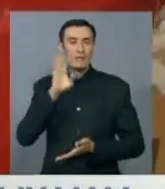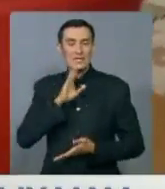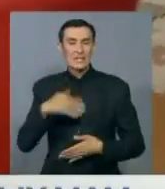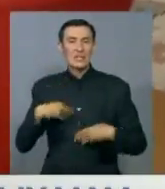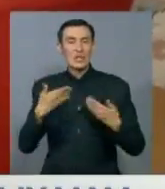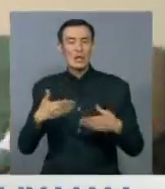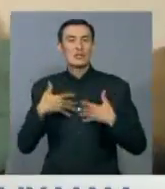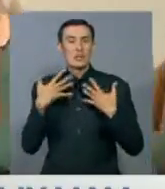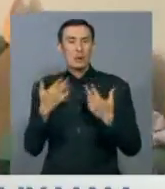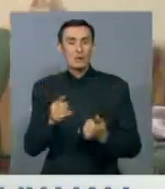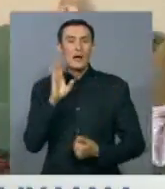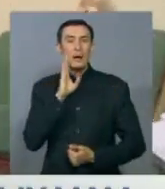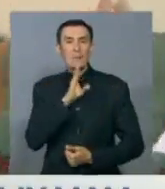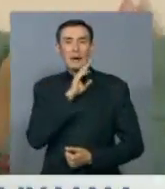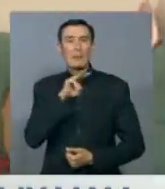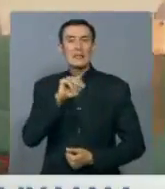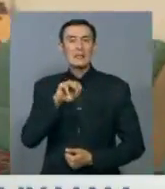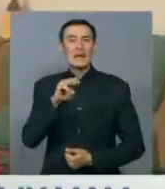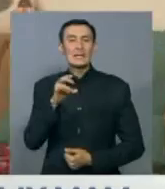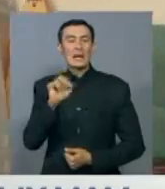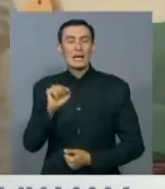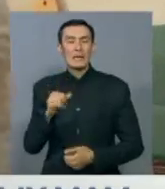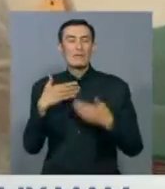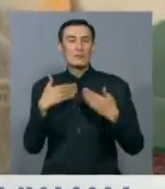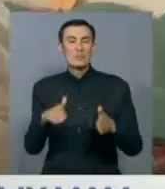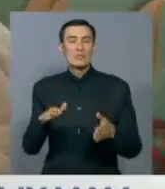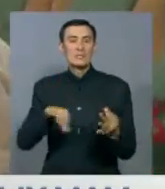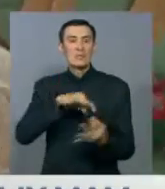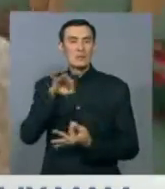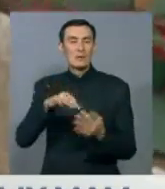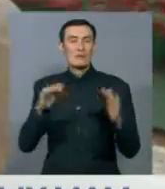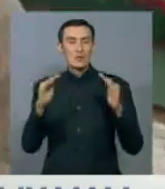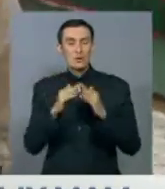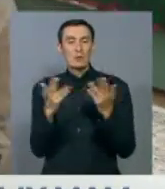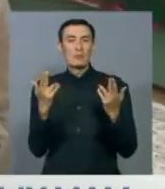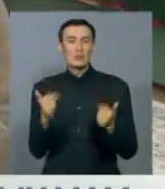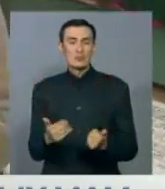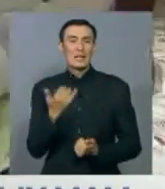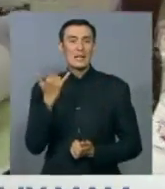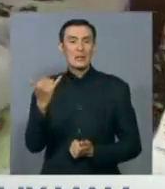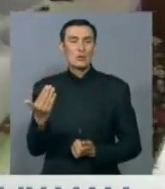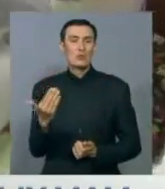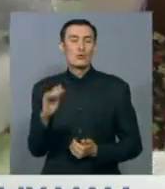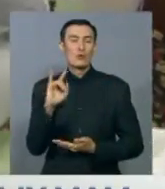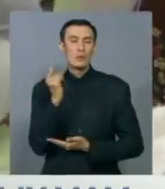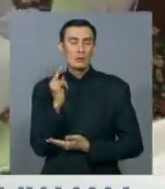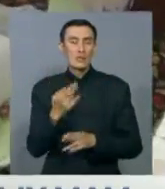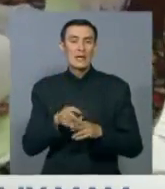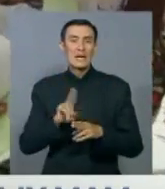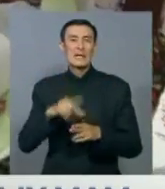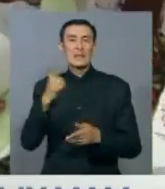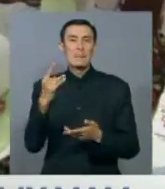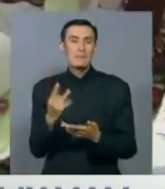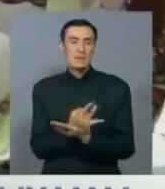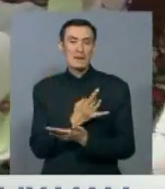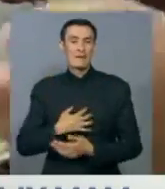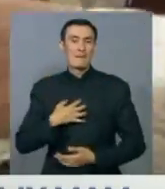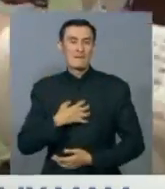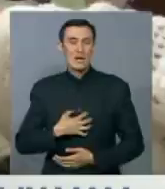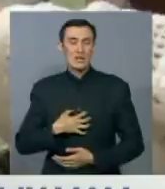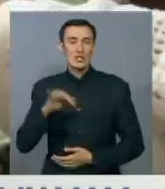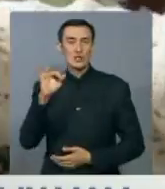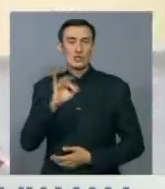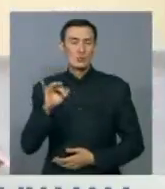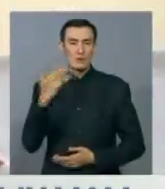здоровья. Мама Ильяса, Татьяна, выпускница детского дома, признается, для нее и ее малыша это первая важная веха